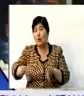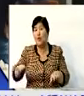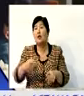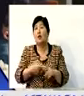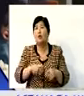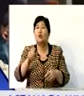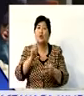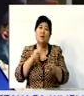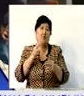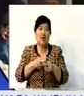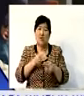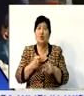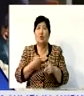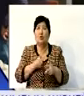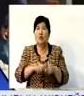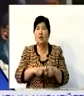Соның кесірінен